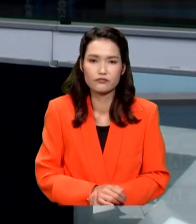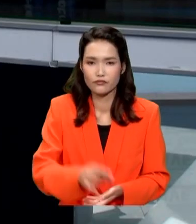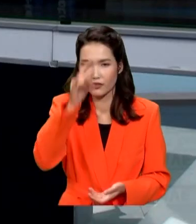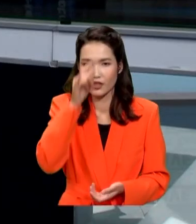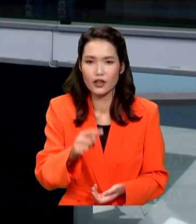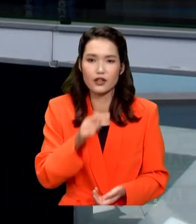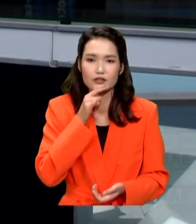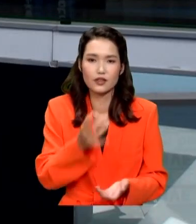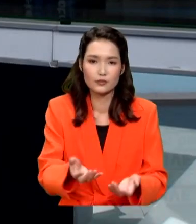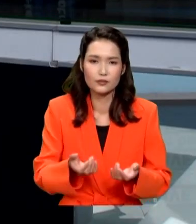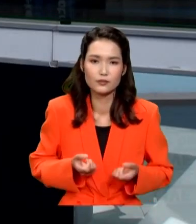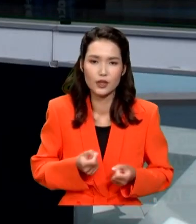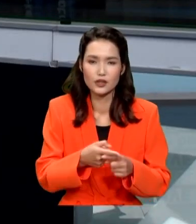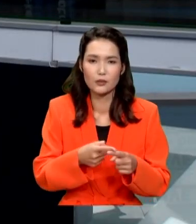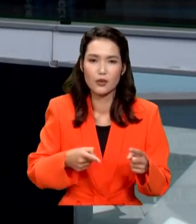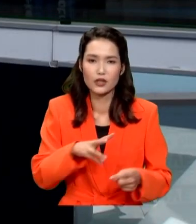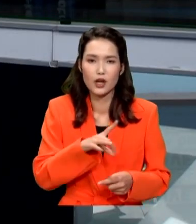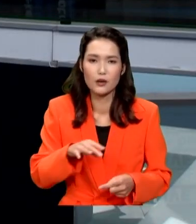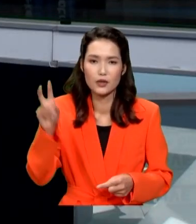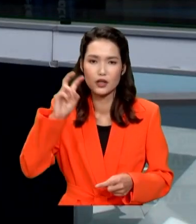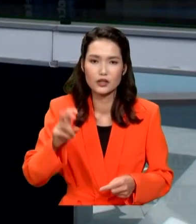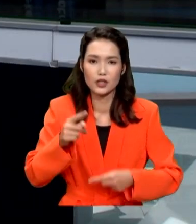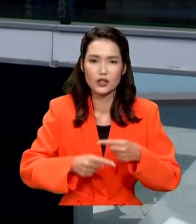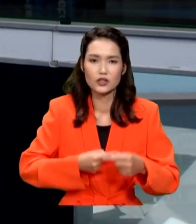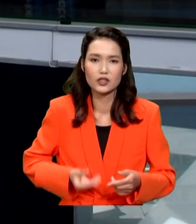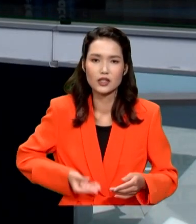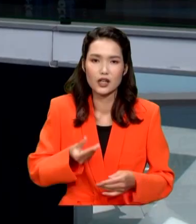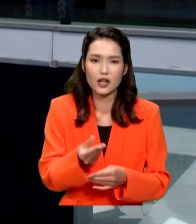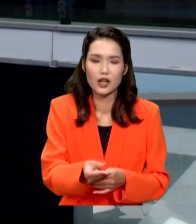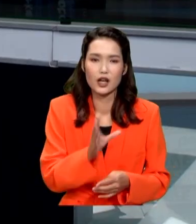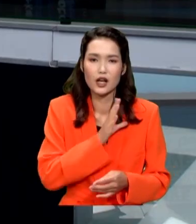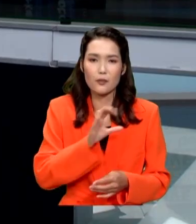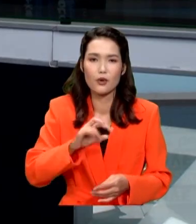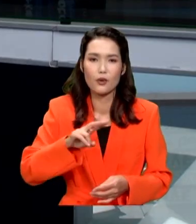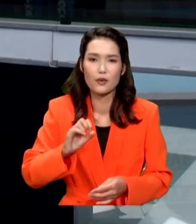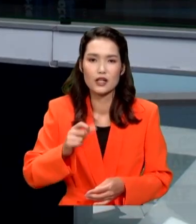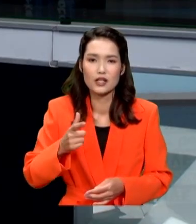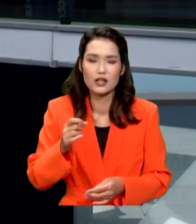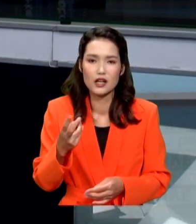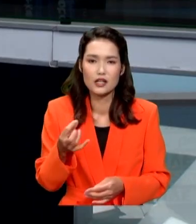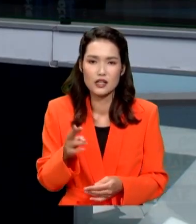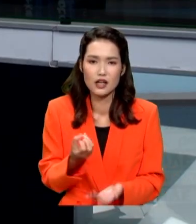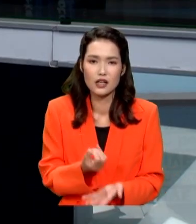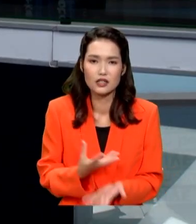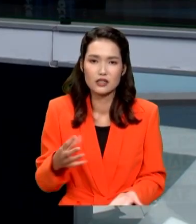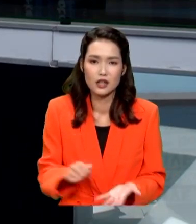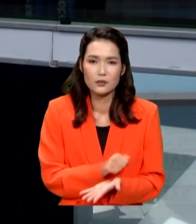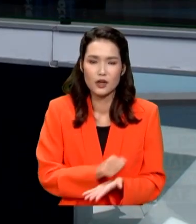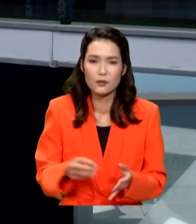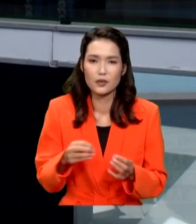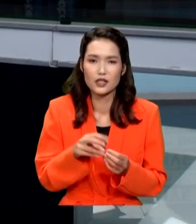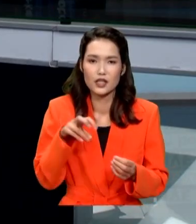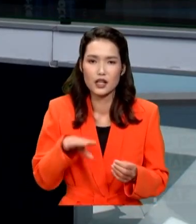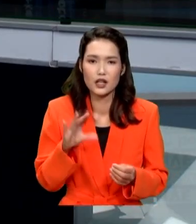Казахстан получит 1,5 миллиарда долларов через размещение еврооблигаций. Ценные бумаги выпущены сроком на 10 лет с